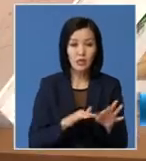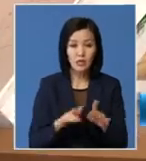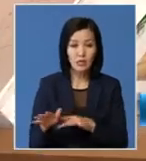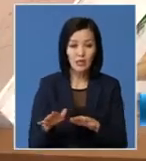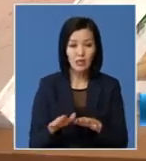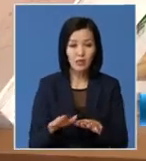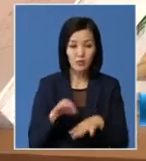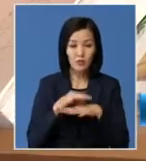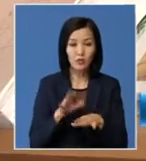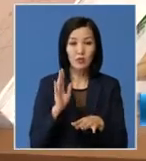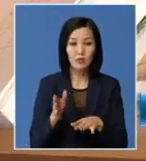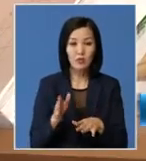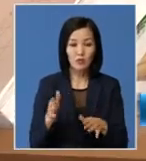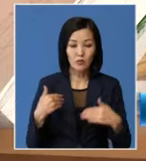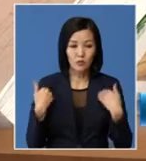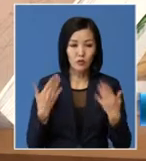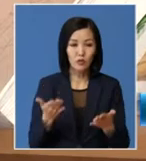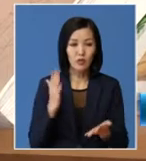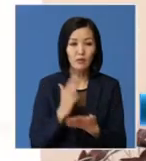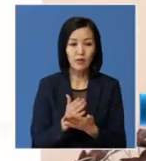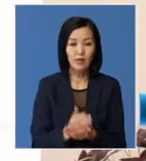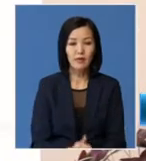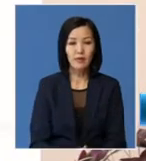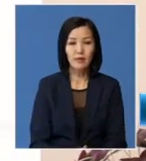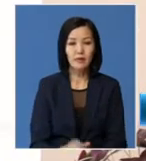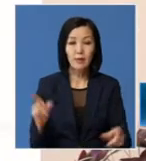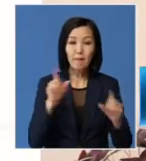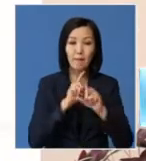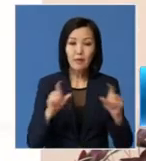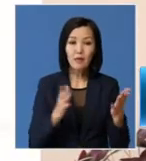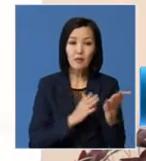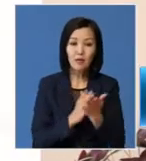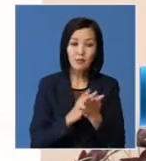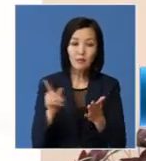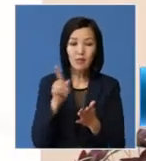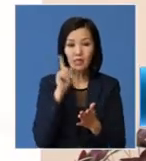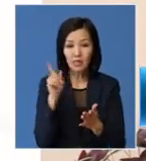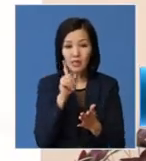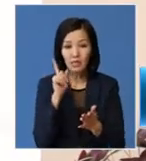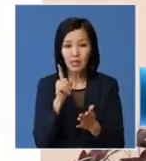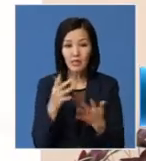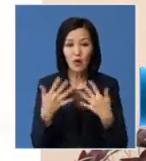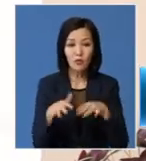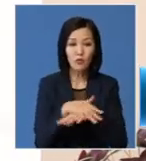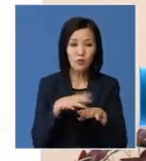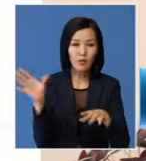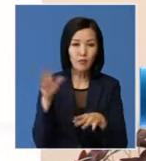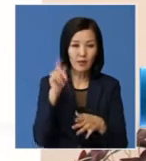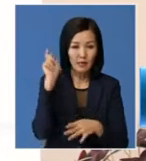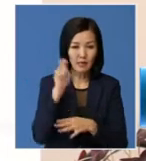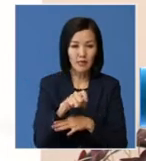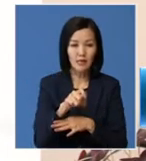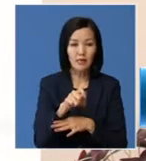осы жақта өткізейікші деп көбінесе сондай ұсыныстармен келеді. Мекеме қызметкерлері де, жастары да, ауыл тұрғындары да барлығы келеді